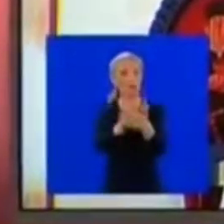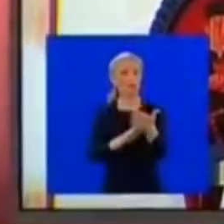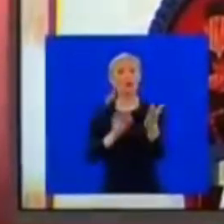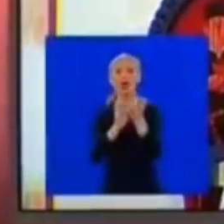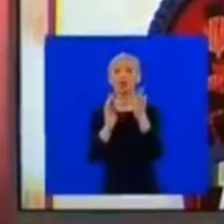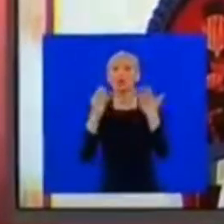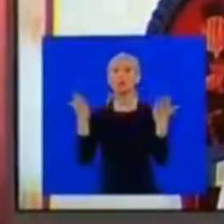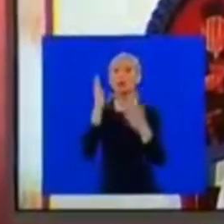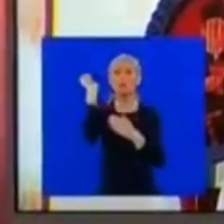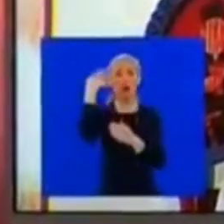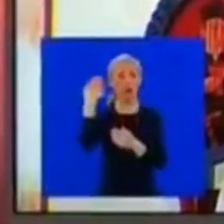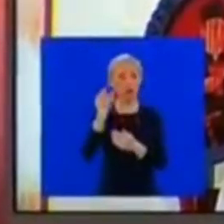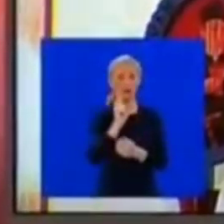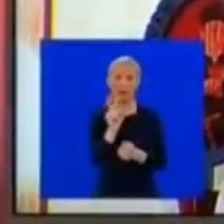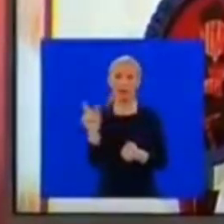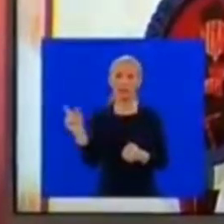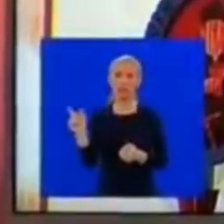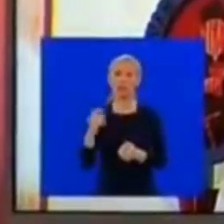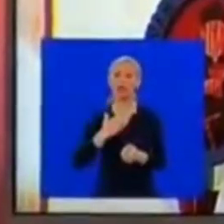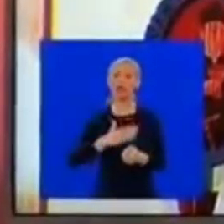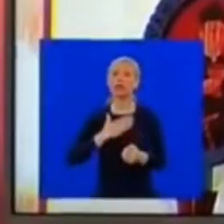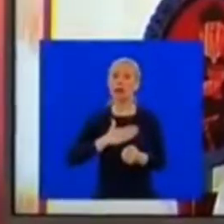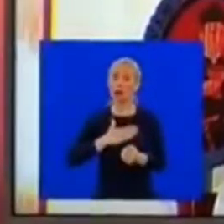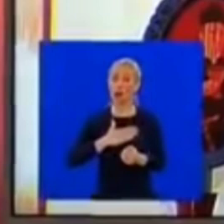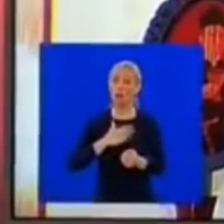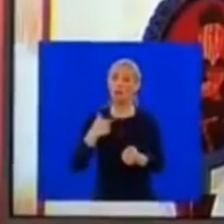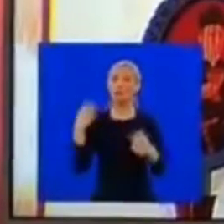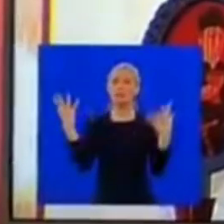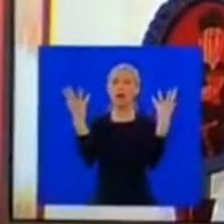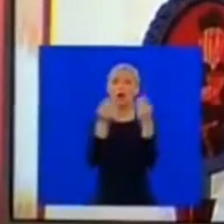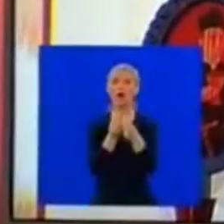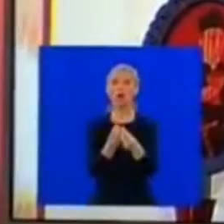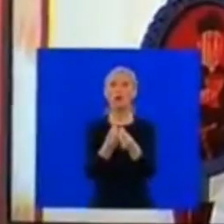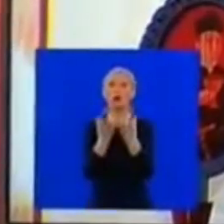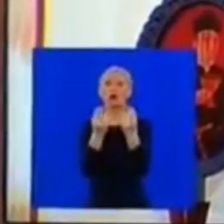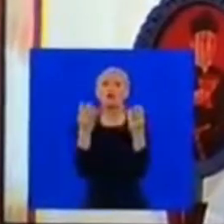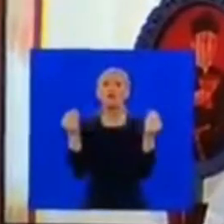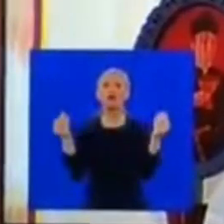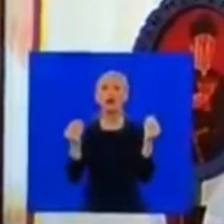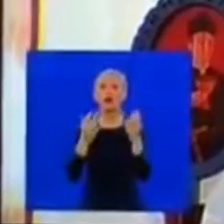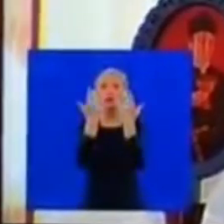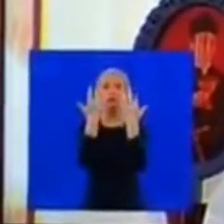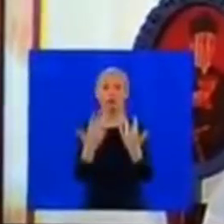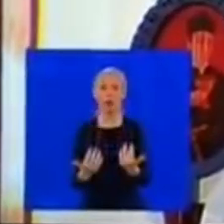svete mise oni pozdravlja riječima: drago mi je što ste se okupili u ovolikom broju.